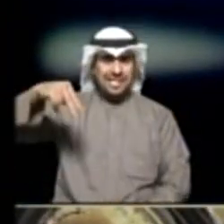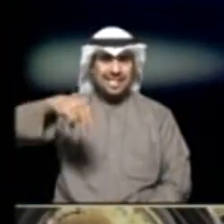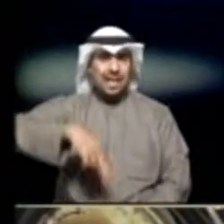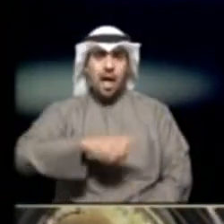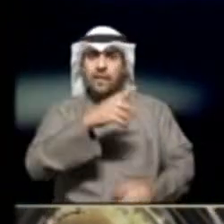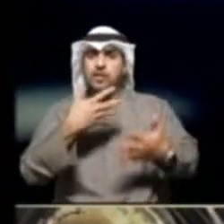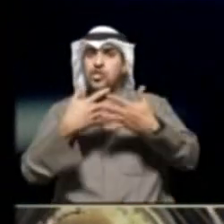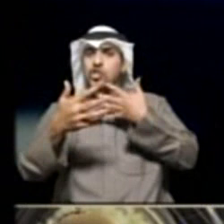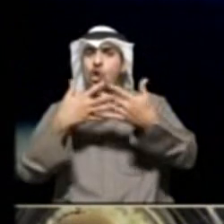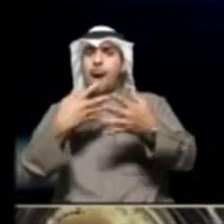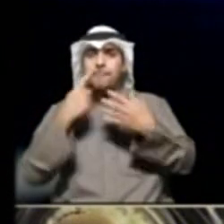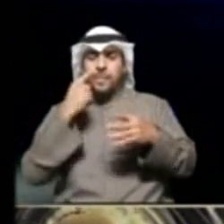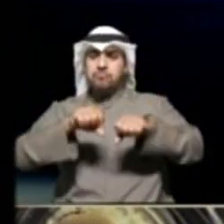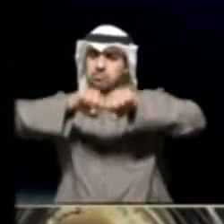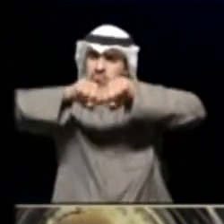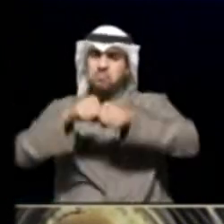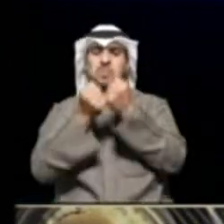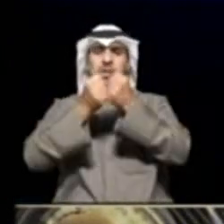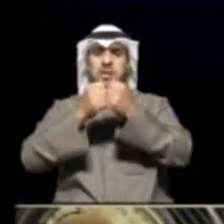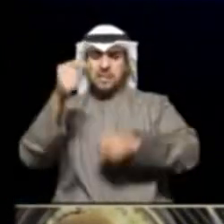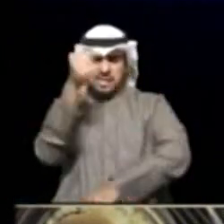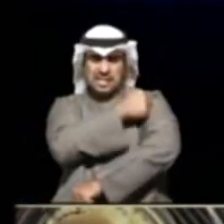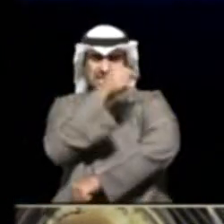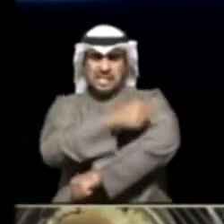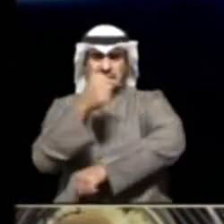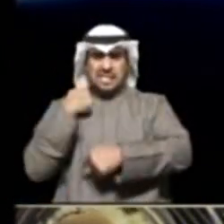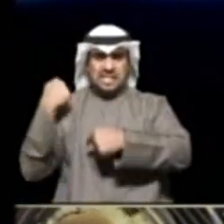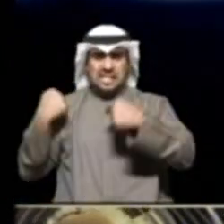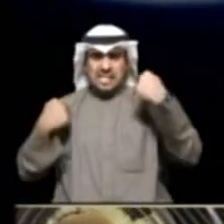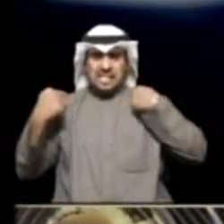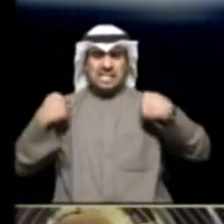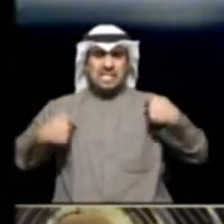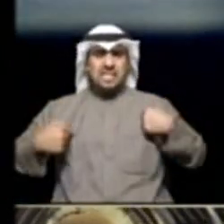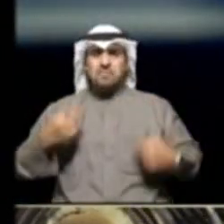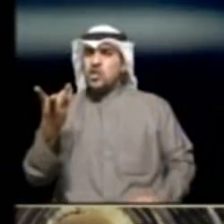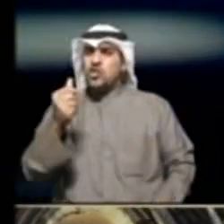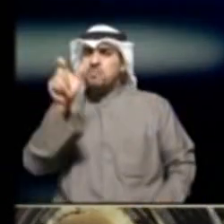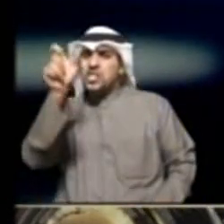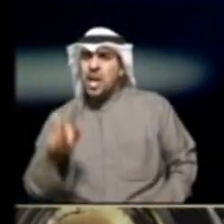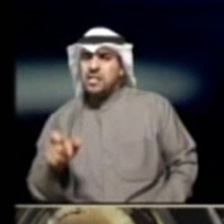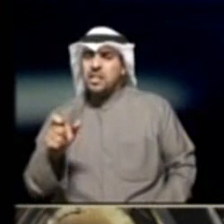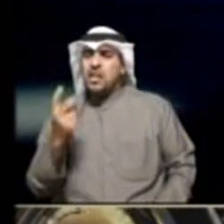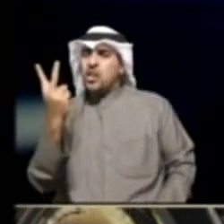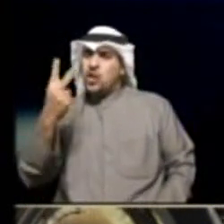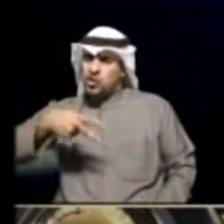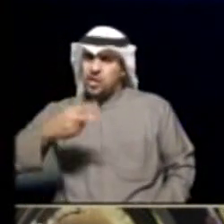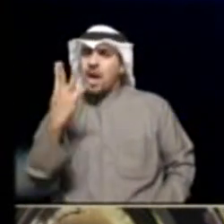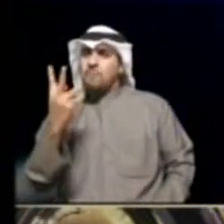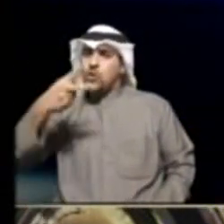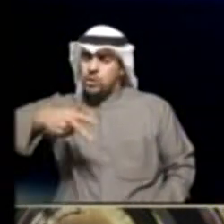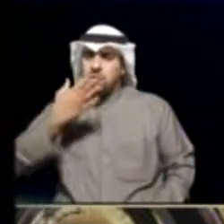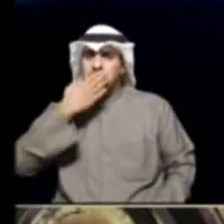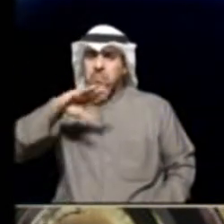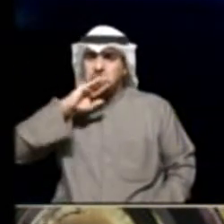اثر هذا كان في بعض الزجاج انكسر، تقريبا ما يقارب من 20 الى 25 واحد سقط، والحمد لله يعني جميع